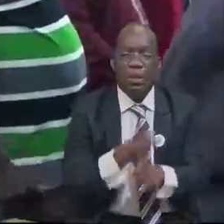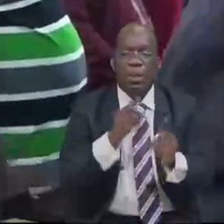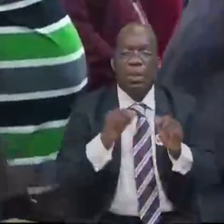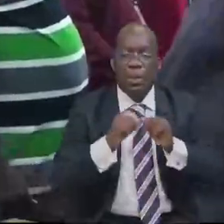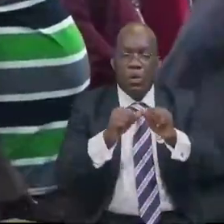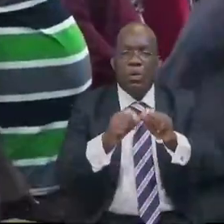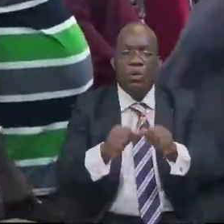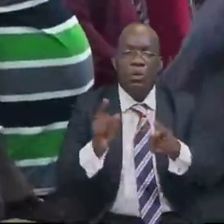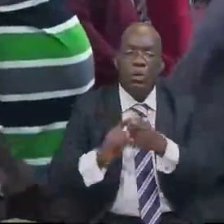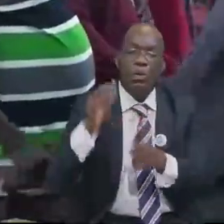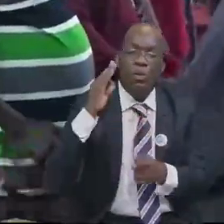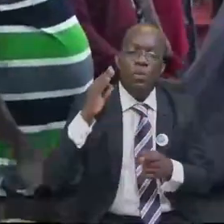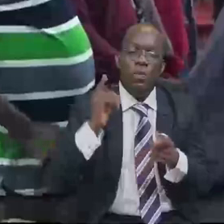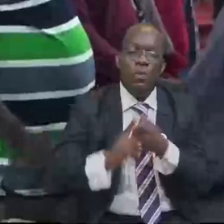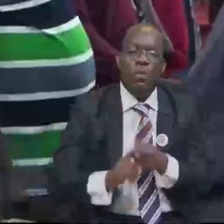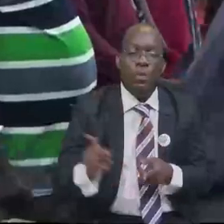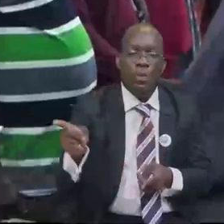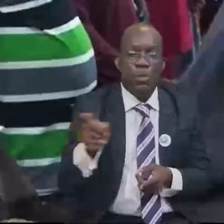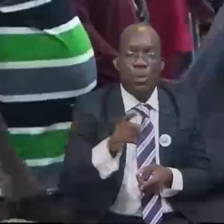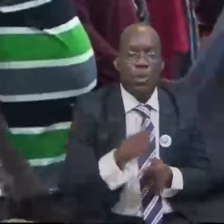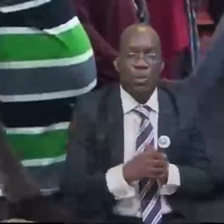Va et prêche-leur.